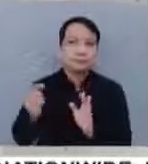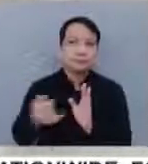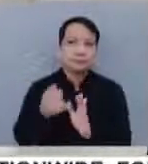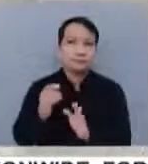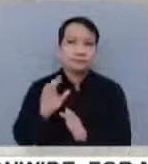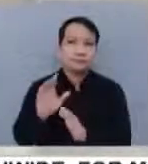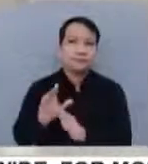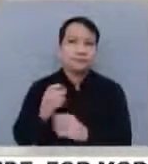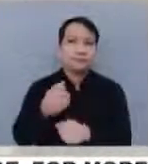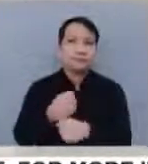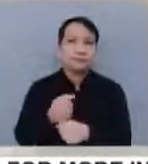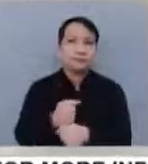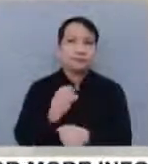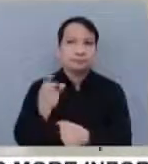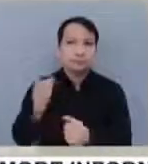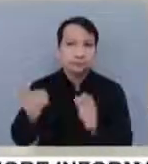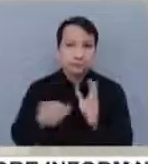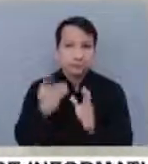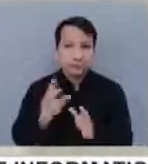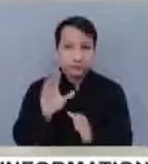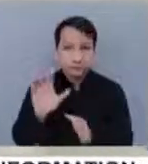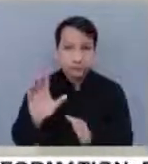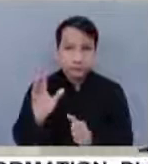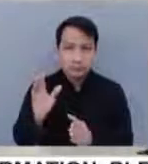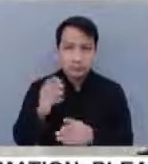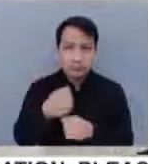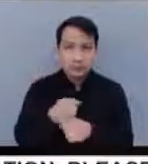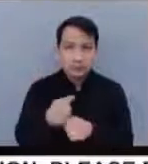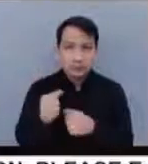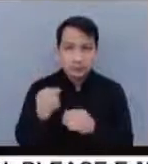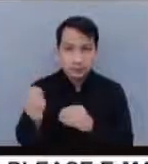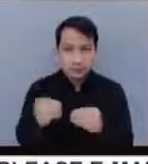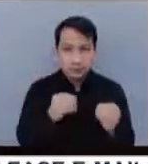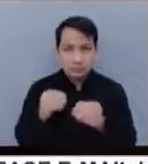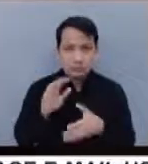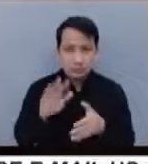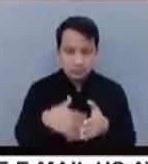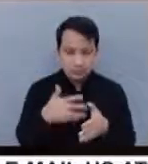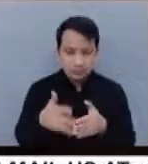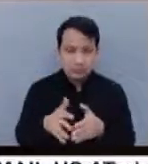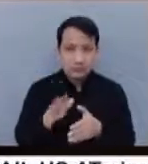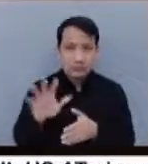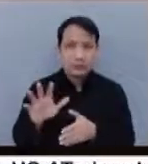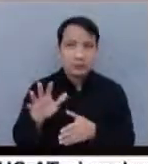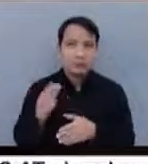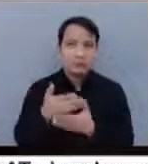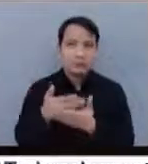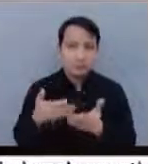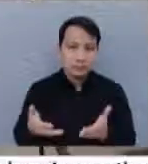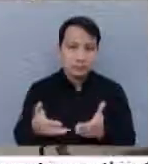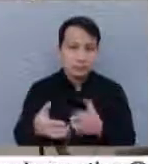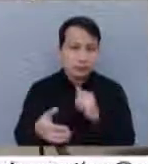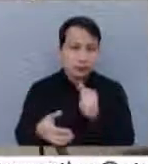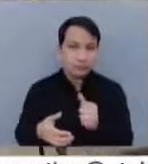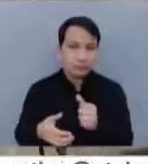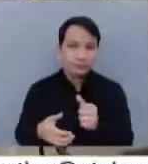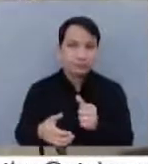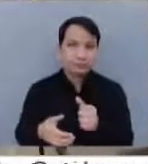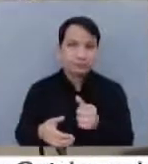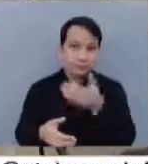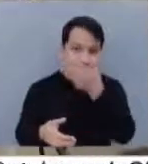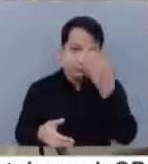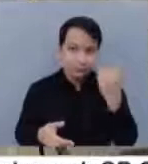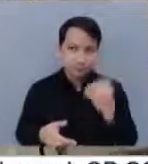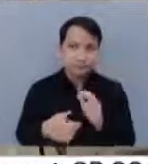paglalagay ng mga disenyo at pag-organisa ng mga schedules o gawain upang hindi ito makaligtaan. Ang